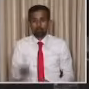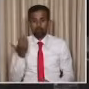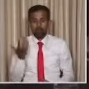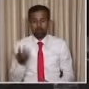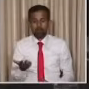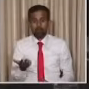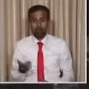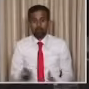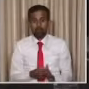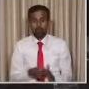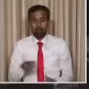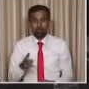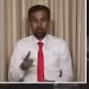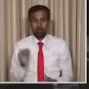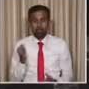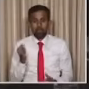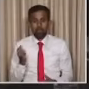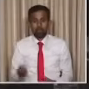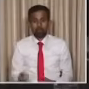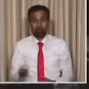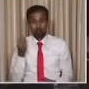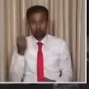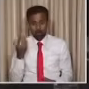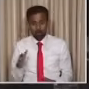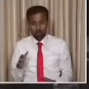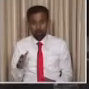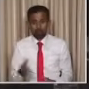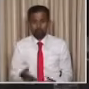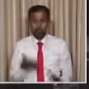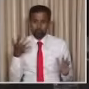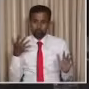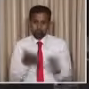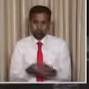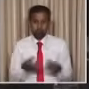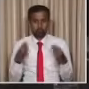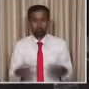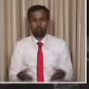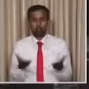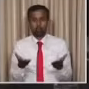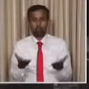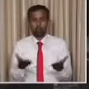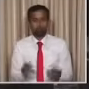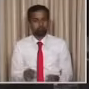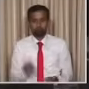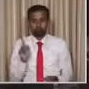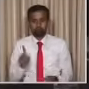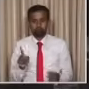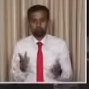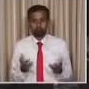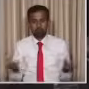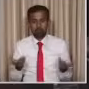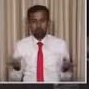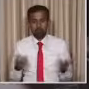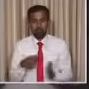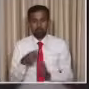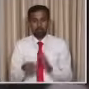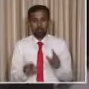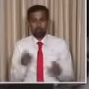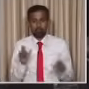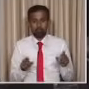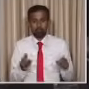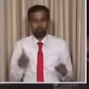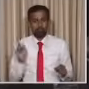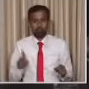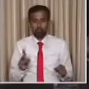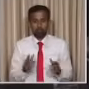තවත් ලක්ෂ 260ක් වැඩි කරලා තියෙනවා. ඒක සාපරාදී අපරාධයක්. ඒක කොහෙත්ම අනුමත කරන්න බෑ. ඒක මේ රටේ ජනතාව අනුමත